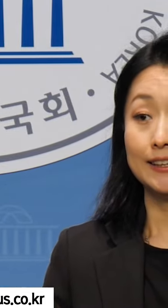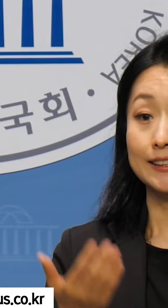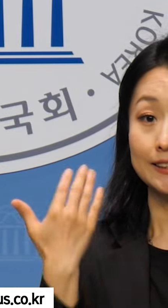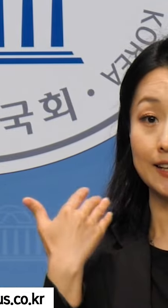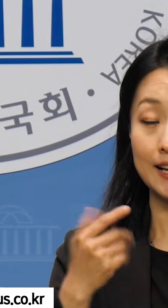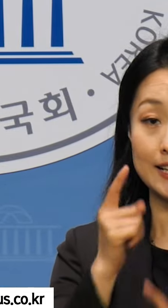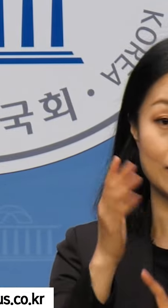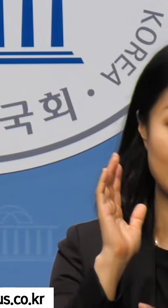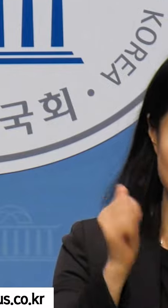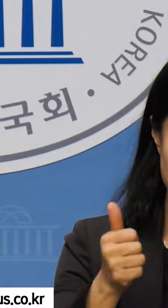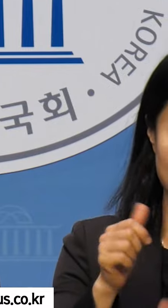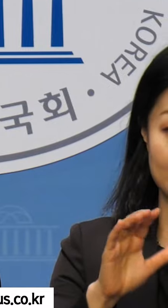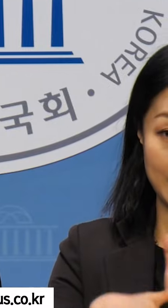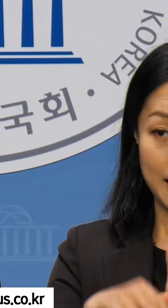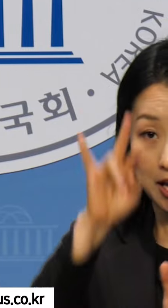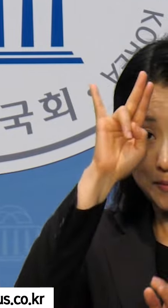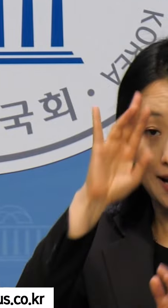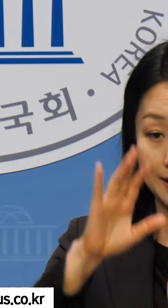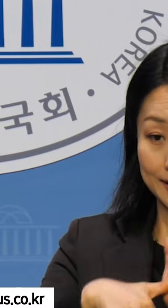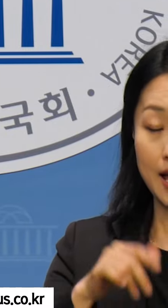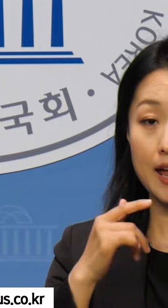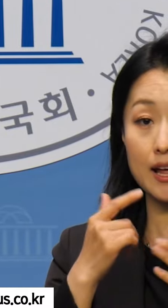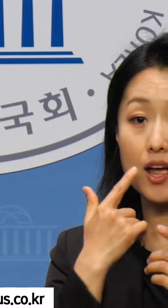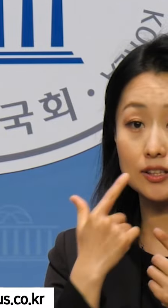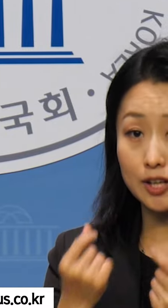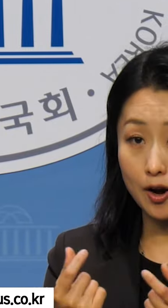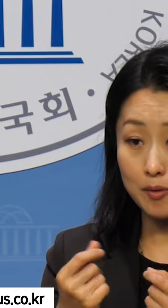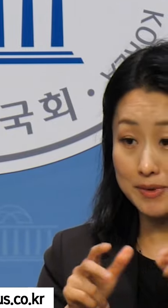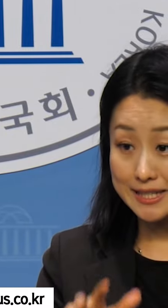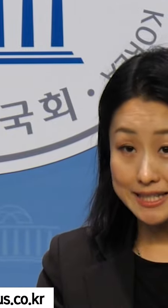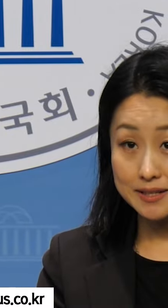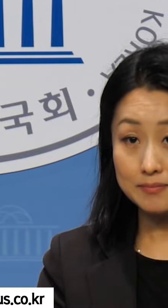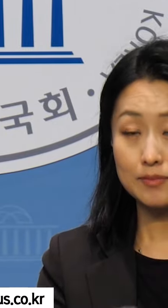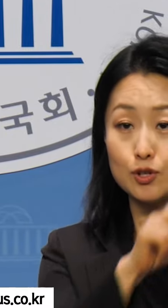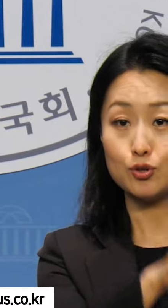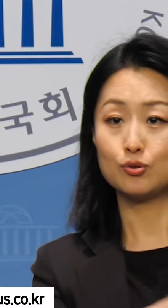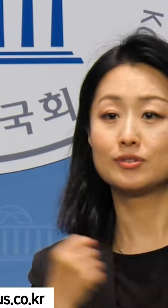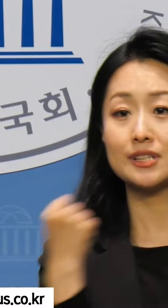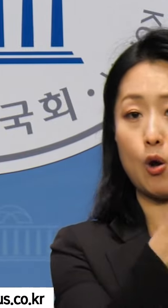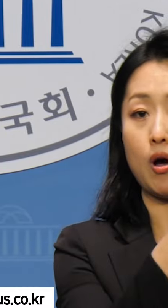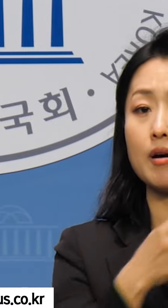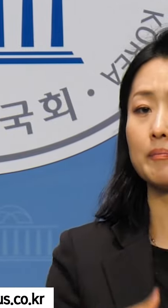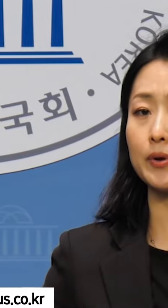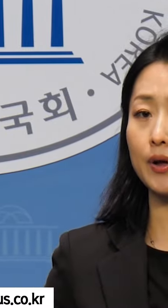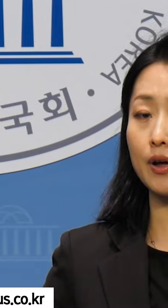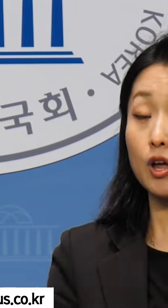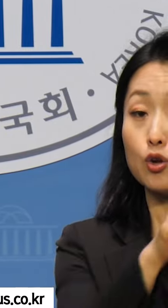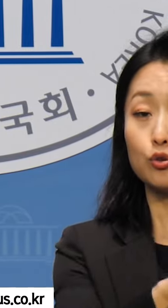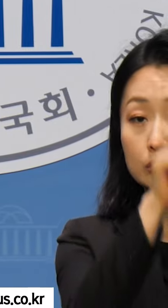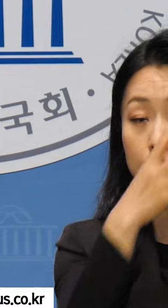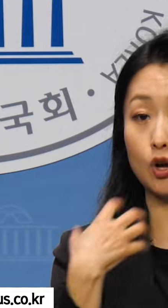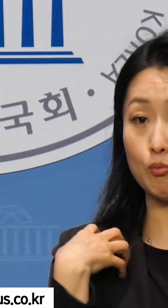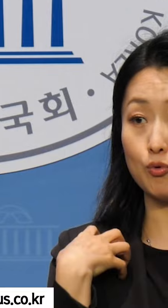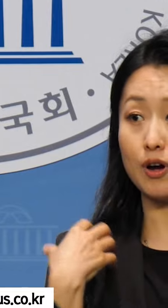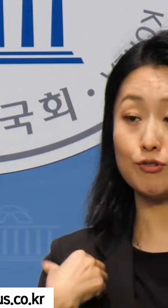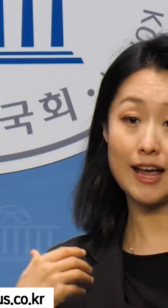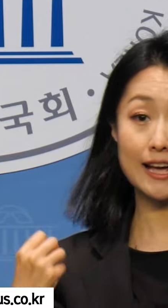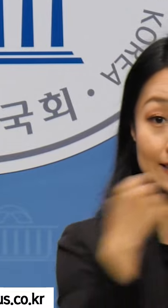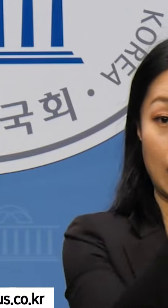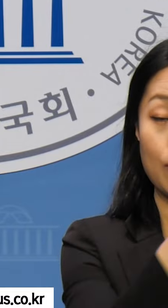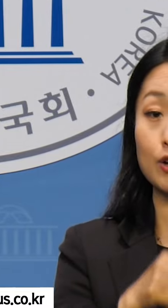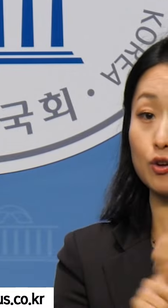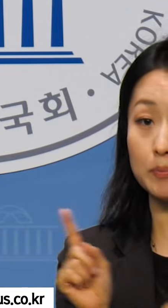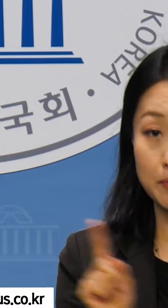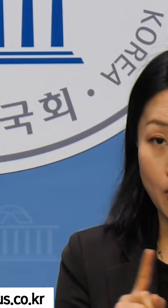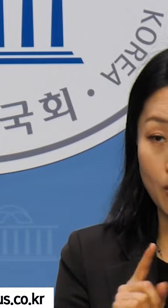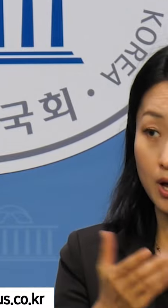지난날 이명박 박근혜 정권 당시처럼 지금은 싸워야 할 때입니다. 우리가 윤석열 정권과 맞서 싸워야 하는